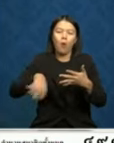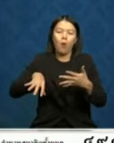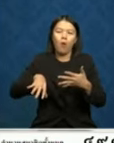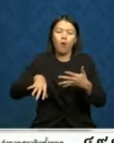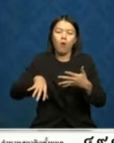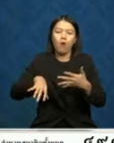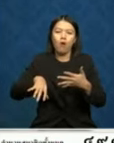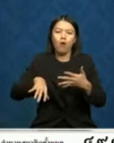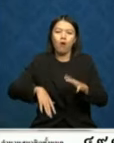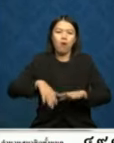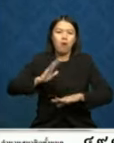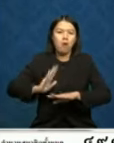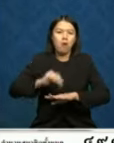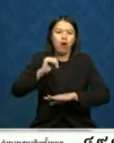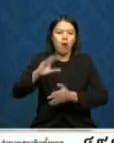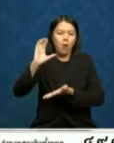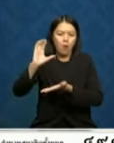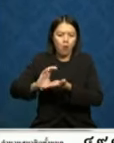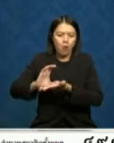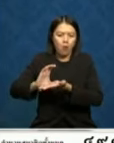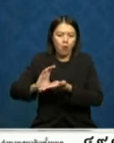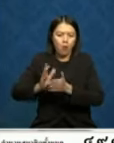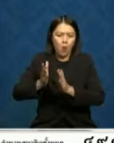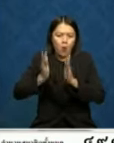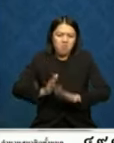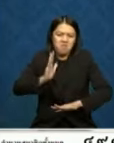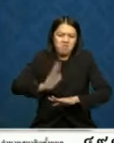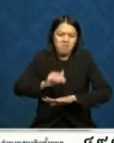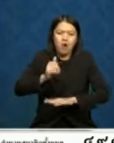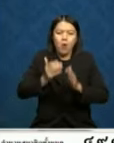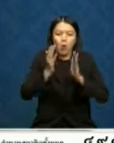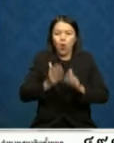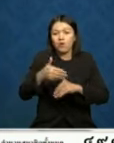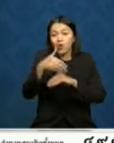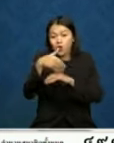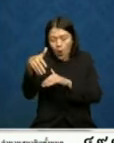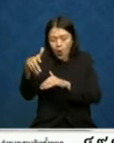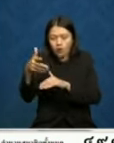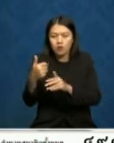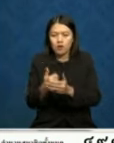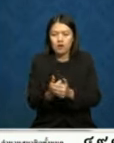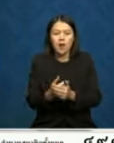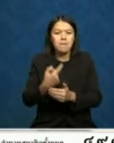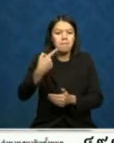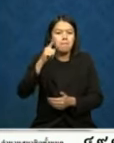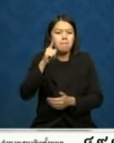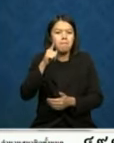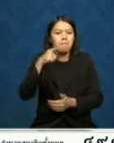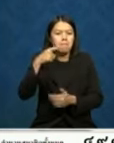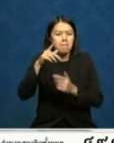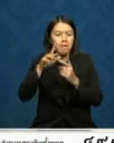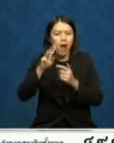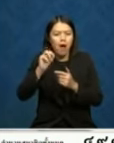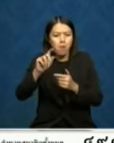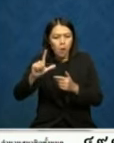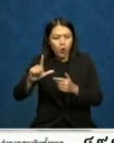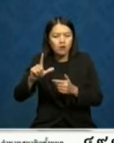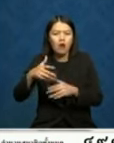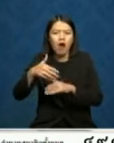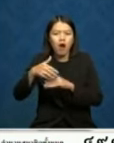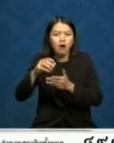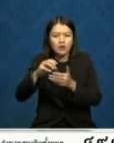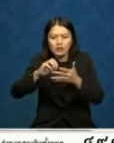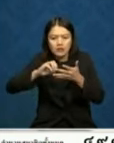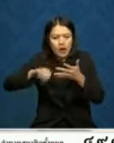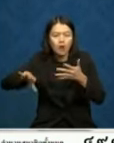ผู้เชี่ยวชาญงบที่ตั้งผู้เชี่ยวชาญซึ่งเป็นบุคคลภายนอกอย่างประมลทิชานนครออกไปอย่